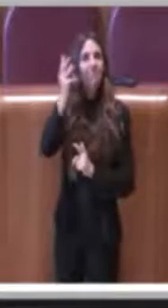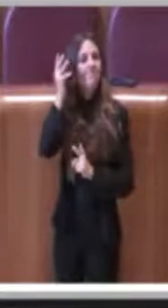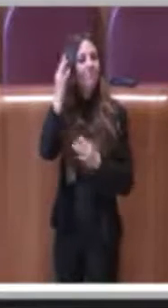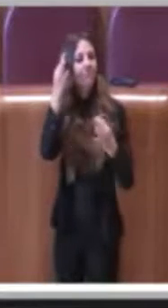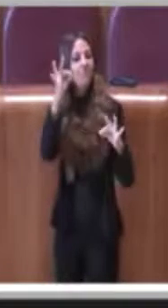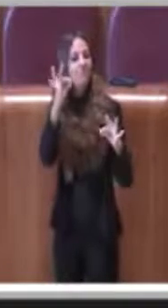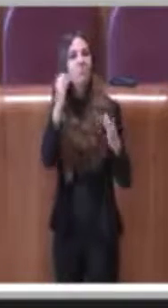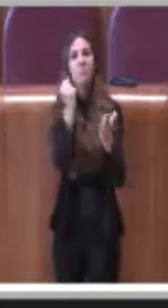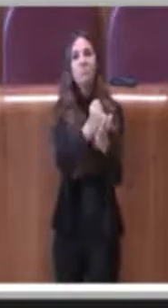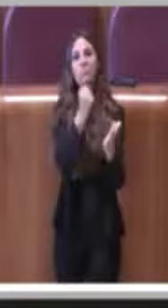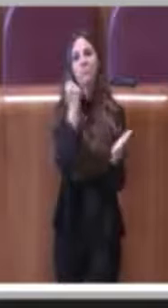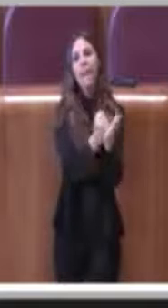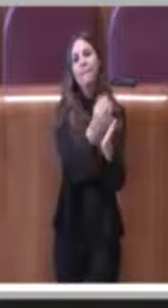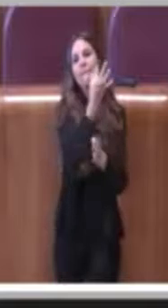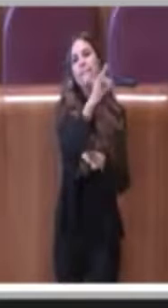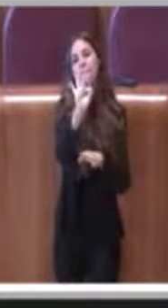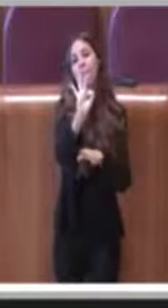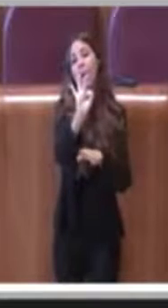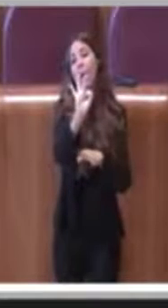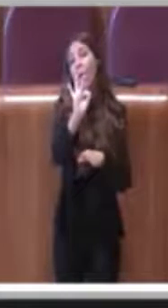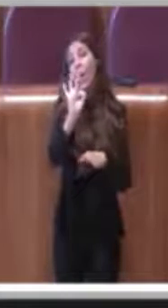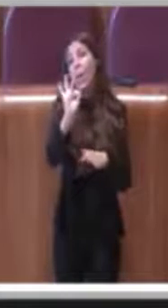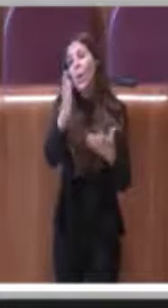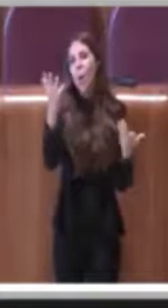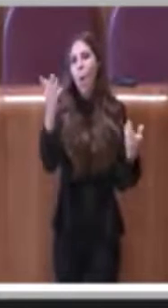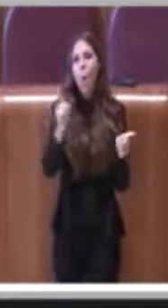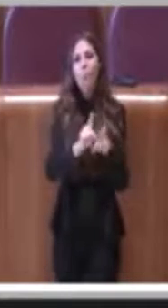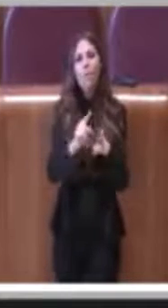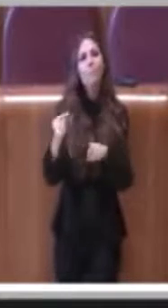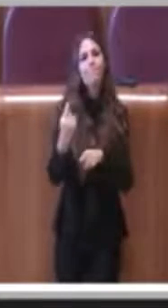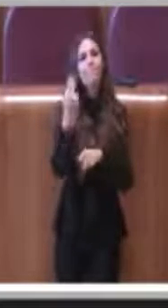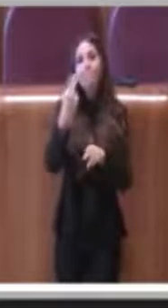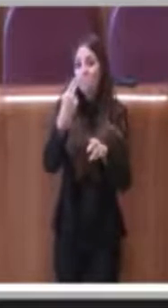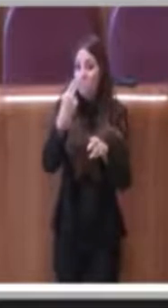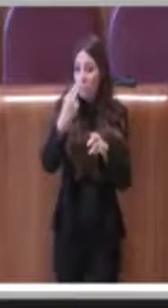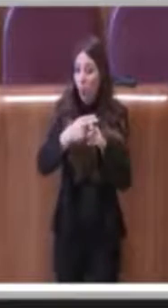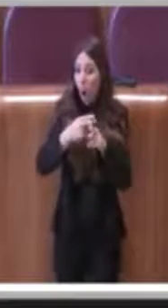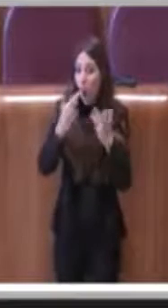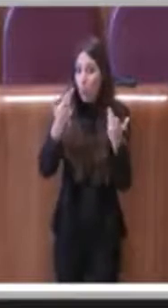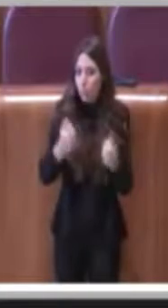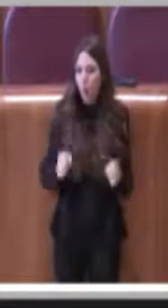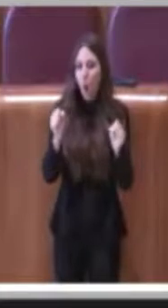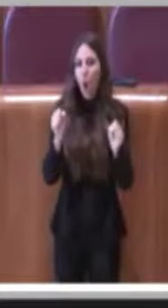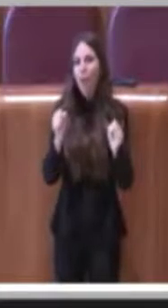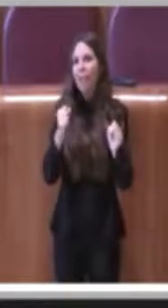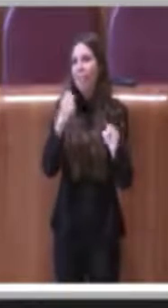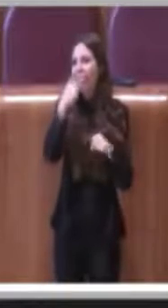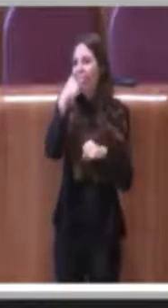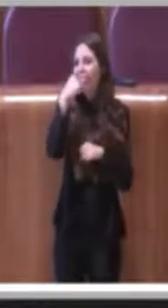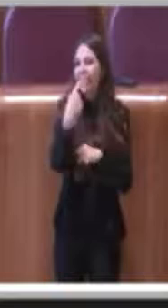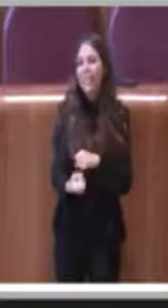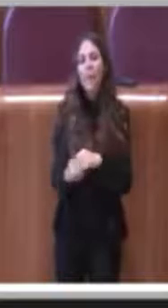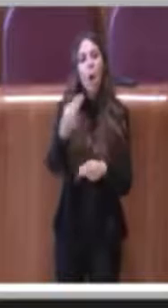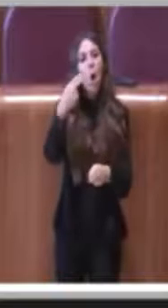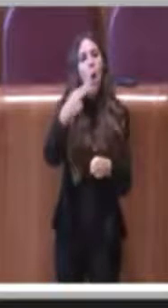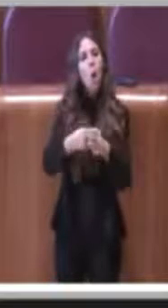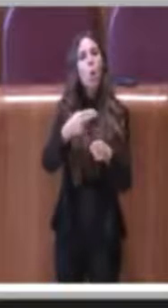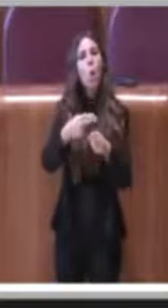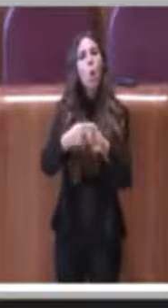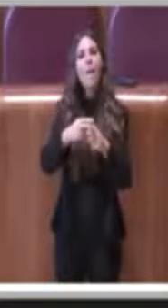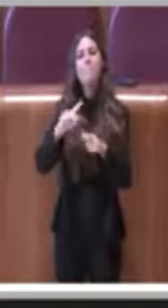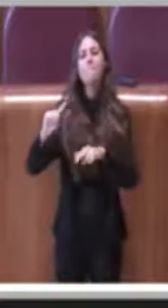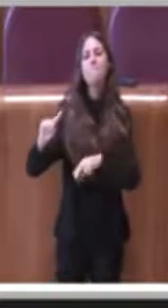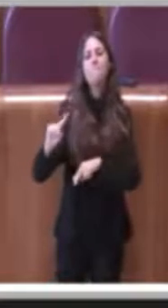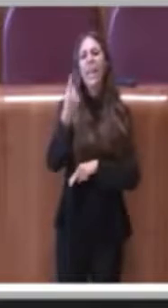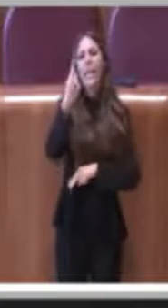documento eccezionale e per una volta, anche in questa volta possiamo davvero dire che Roma sarà al primo